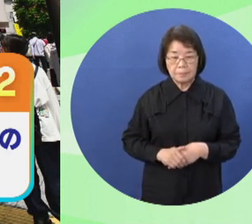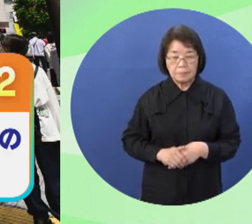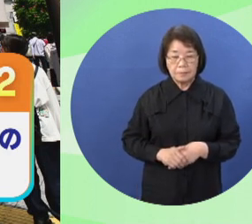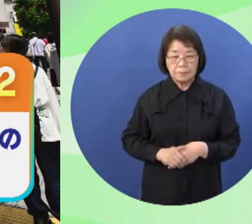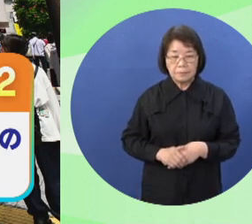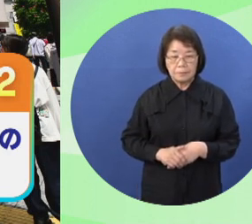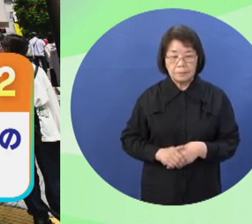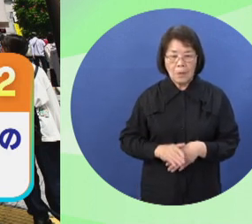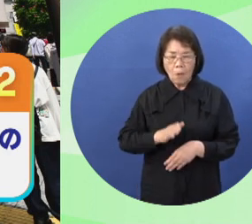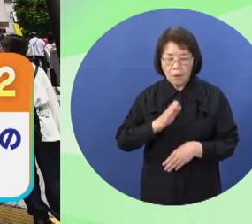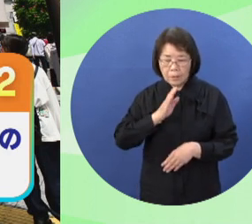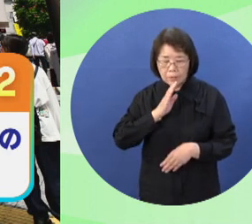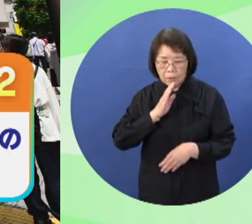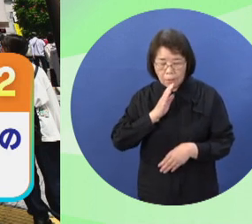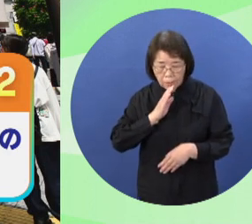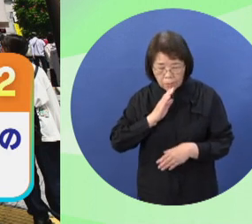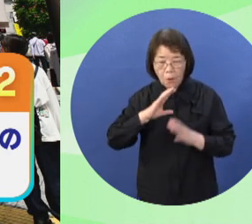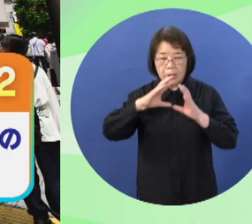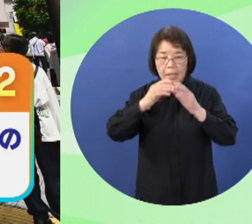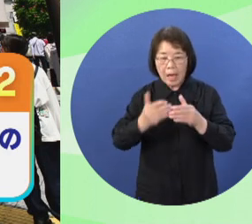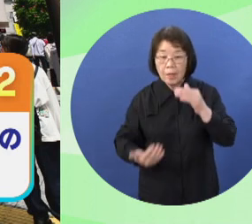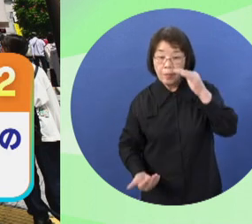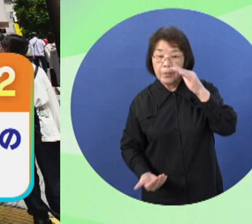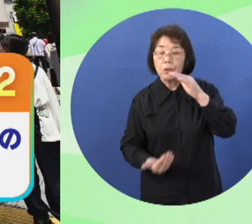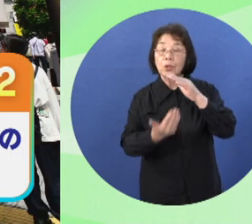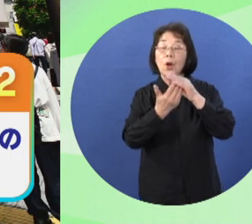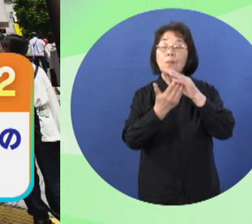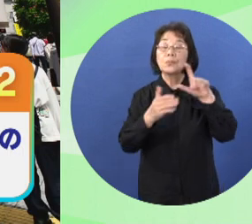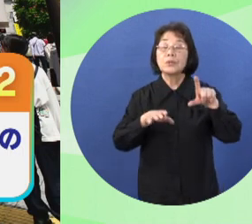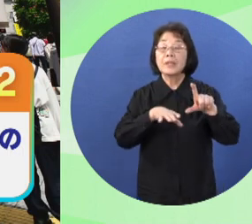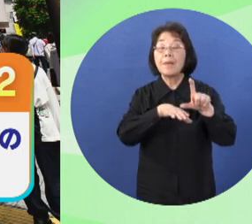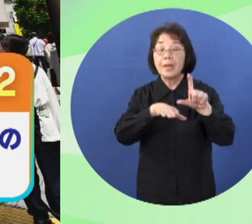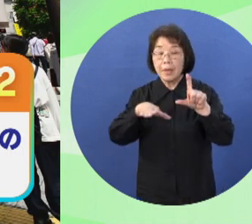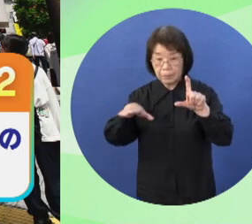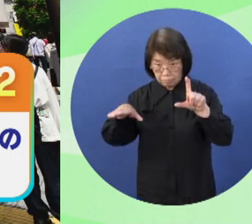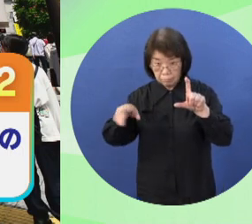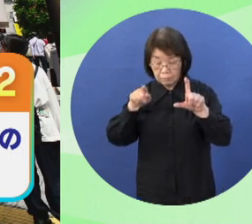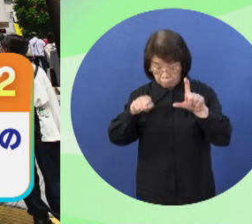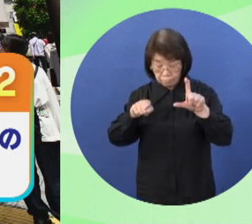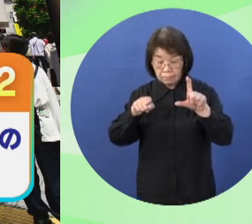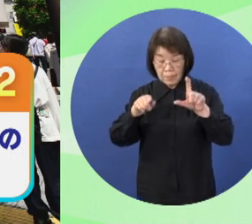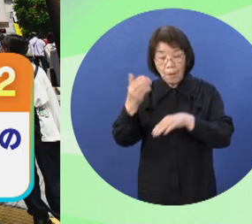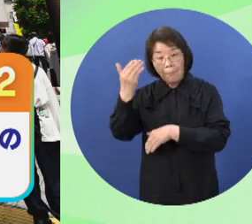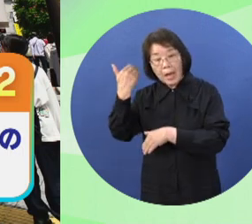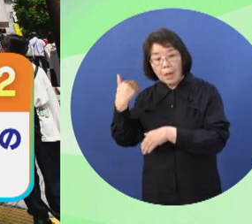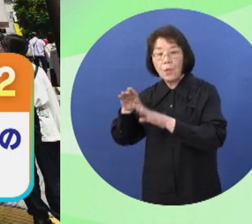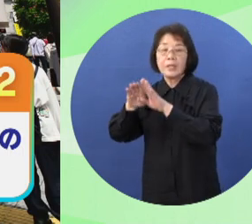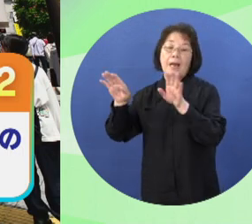ほんまに世界トップレベルのすごい大会が、かねてから宇都宮